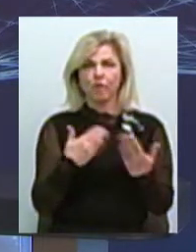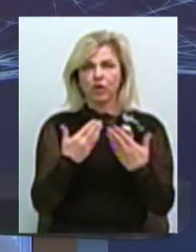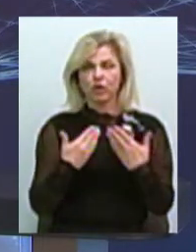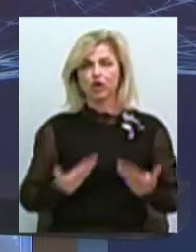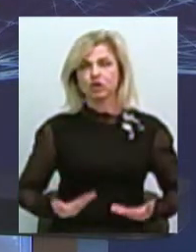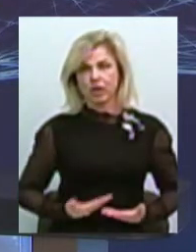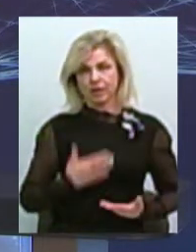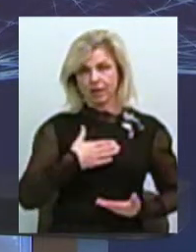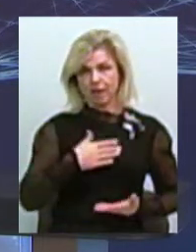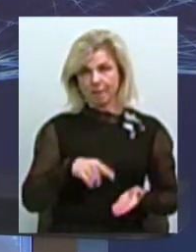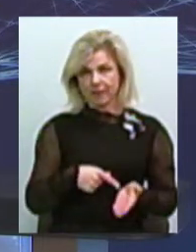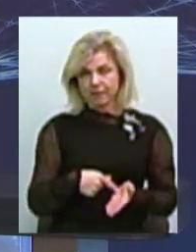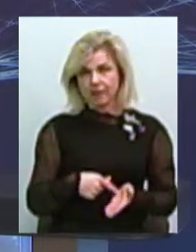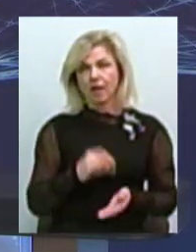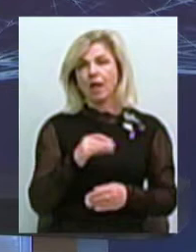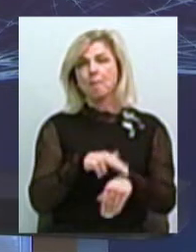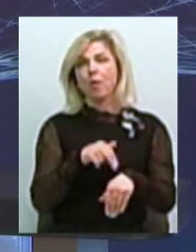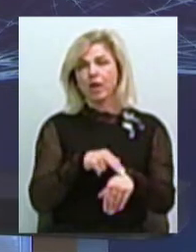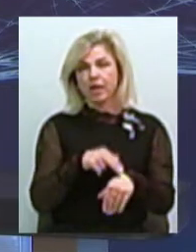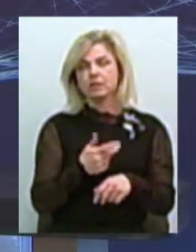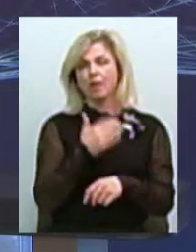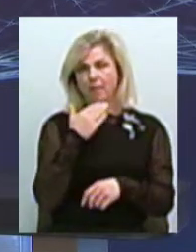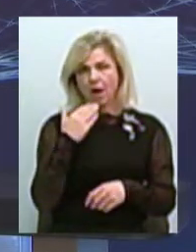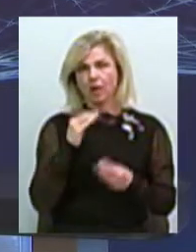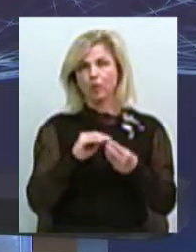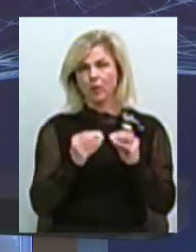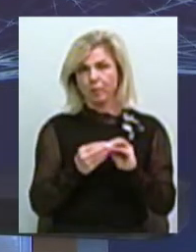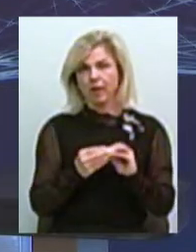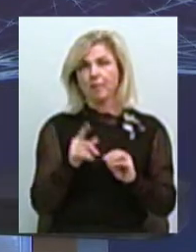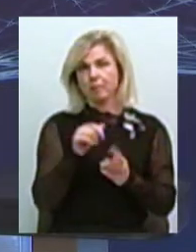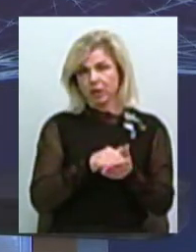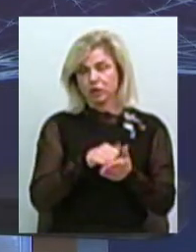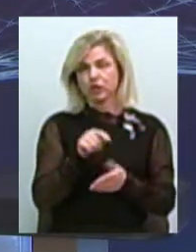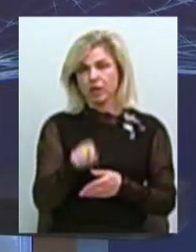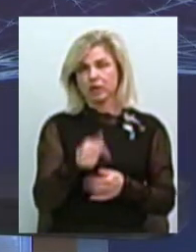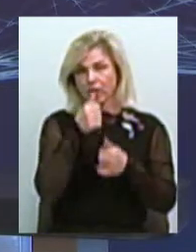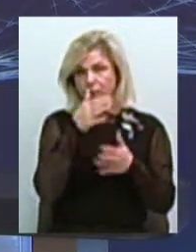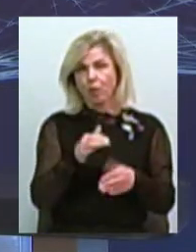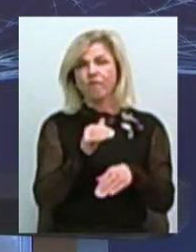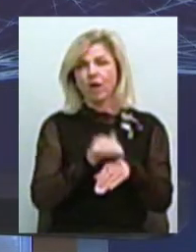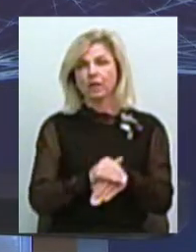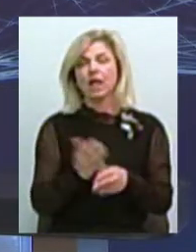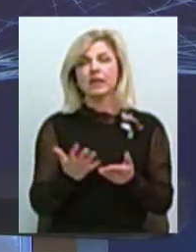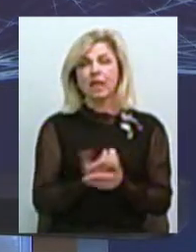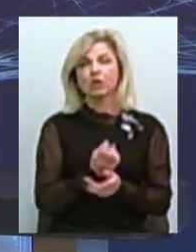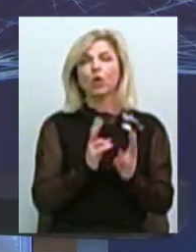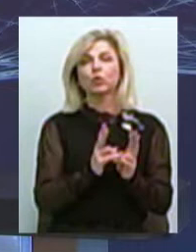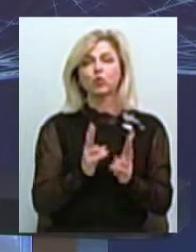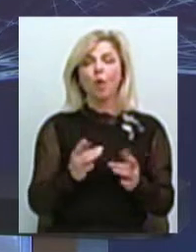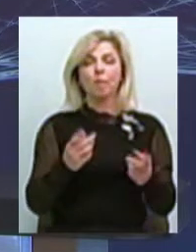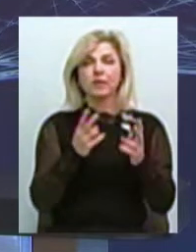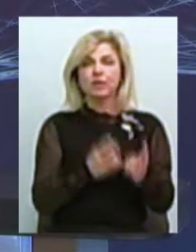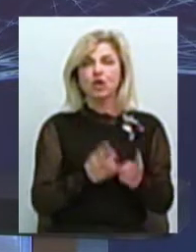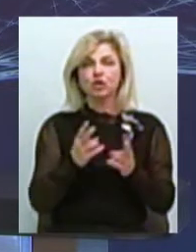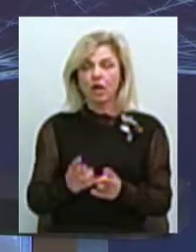мешканці нашого міста. І в поліції дуже велика кількість проблем через це, тому що не можна фактично знайти, хто постраждалий в даній ситуації. Це дійсно